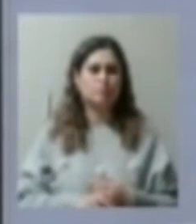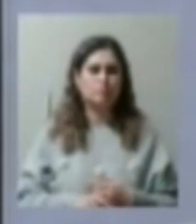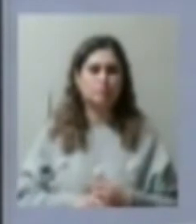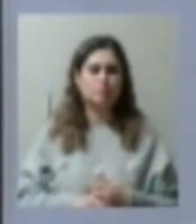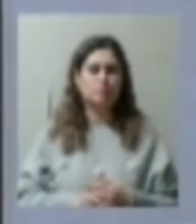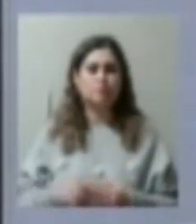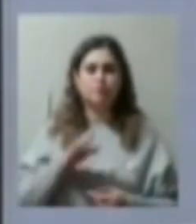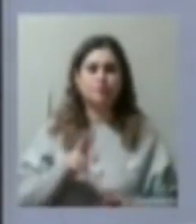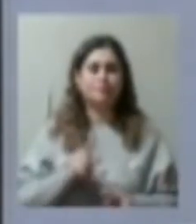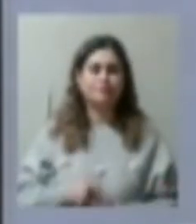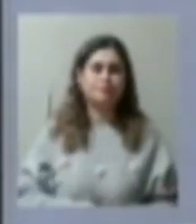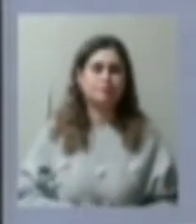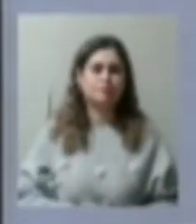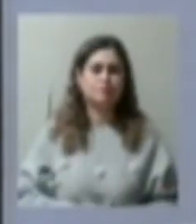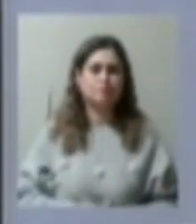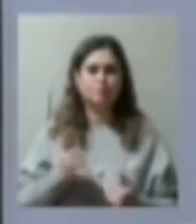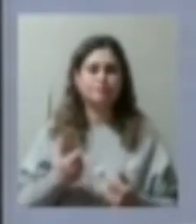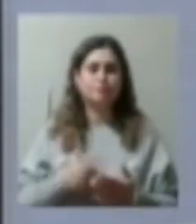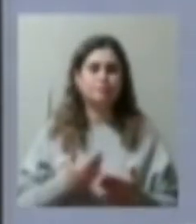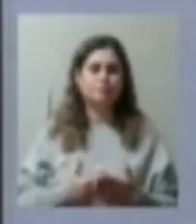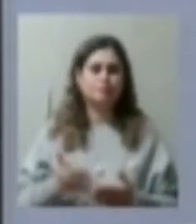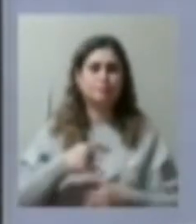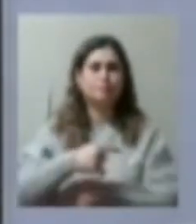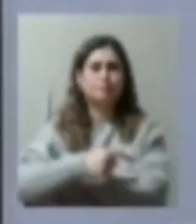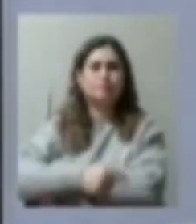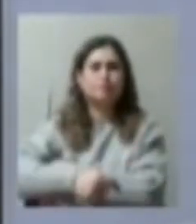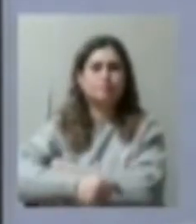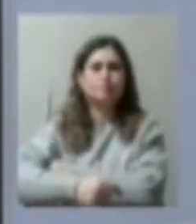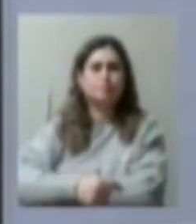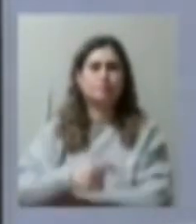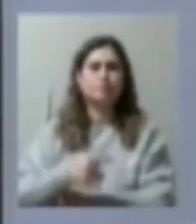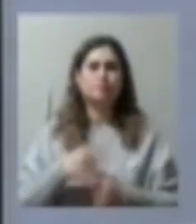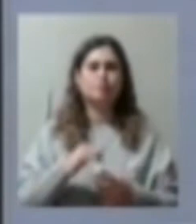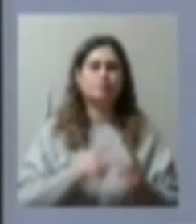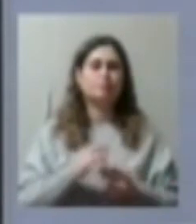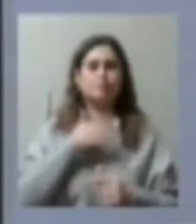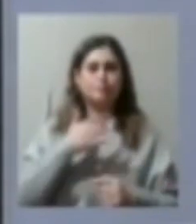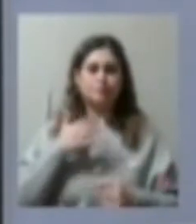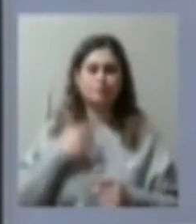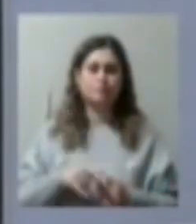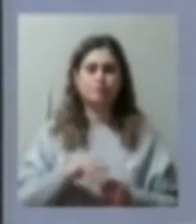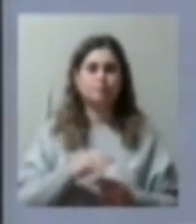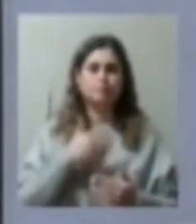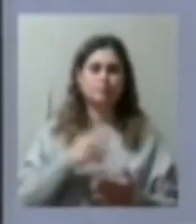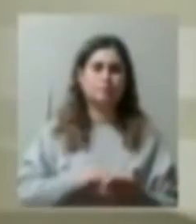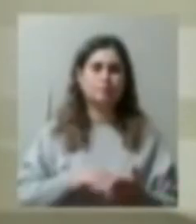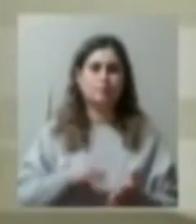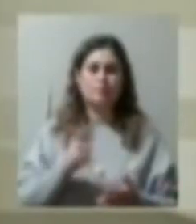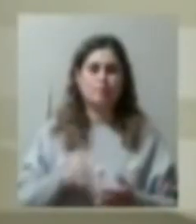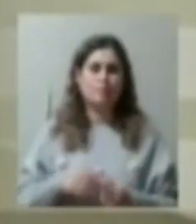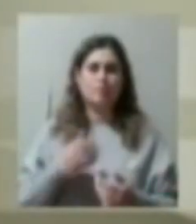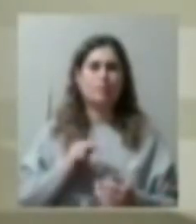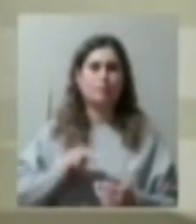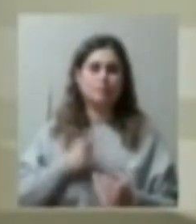дорожніх правил? От сьогодні, наприклад, давайте повернемося до сюжету, з того, що починали. Чи багато ви виписали штрафів? Ну, працювали ми